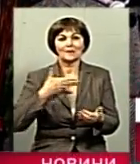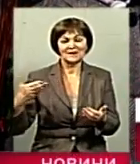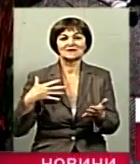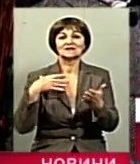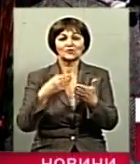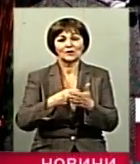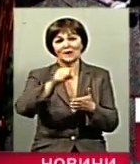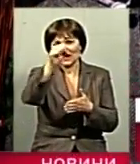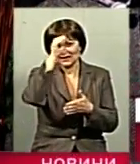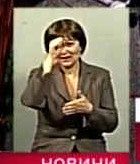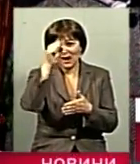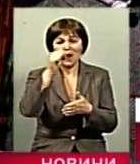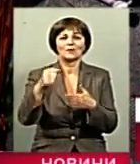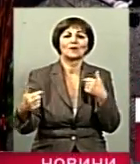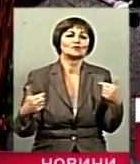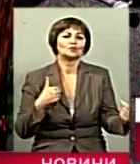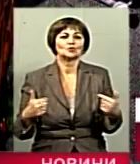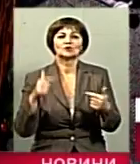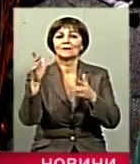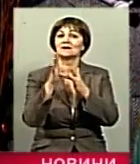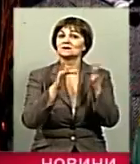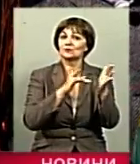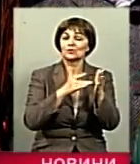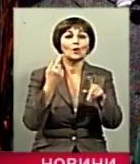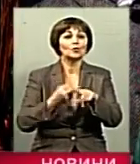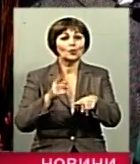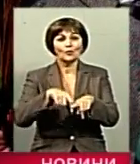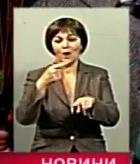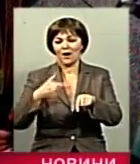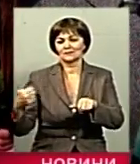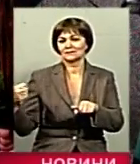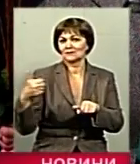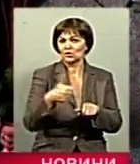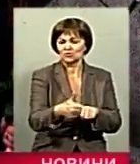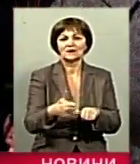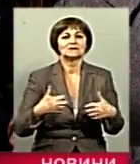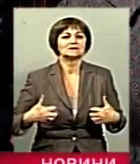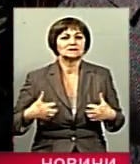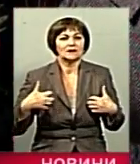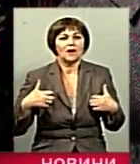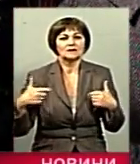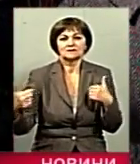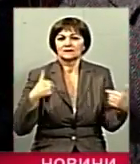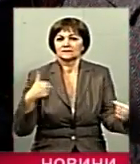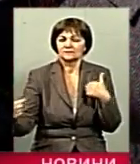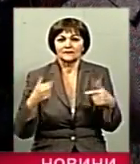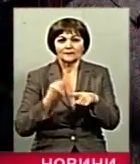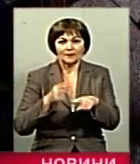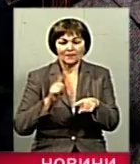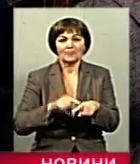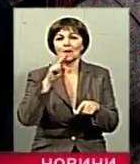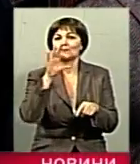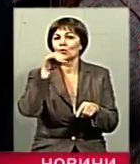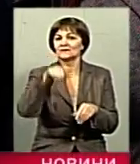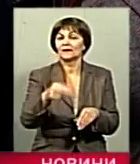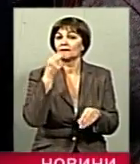Христа. Тому Страсний тиждень нам показує, що не тільки весь піст і в цьому пості їжа,